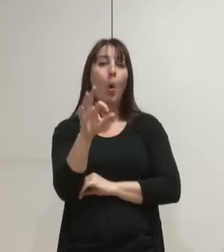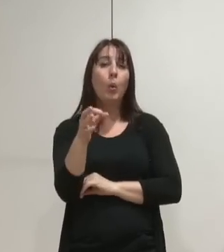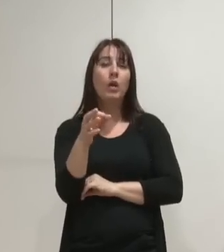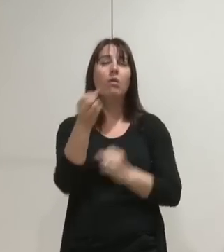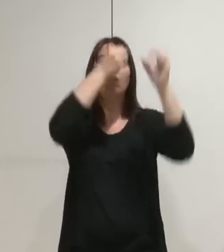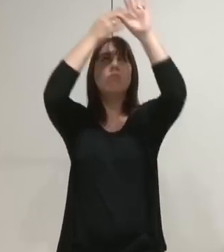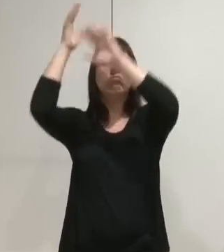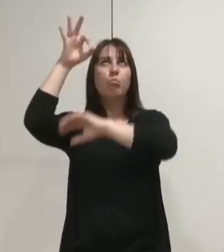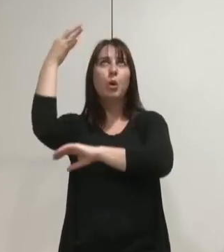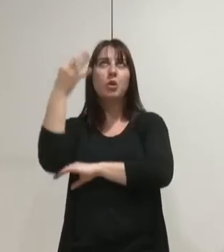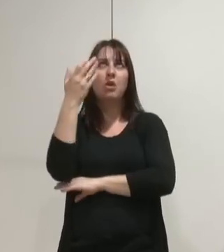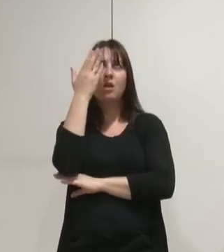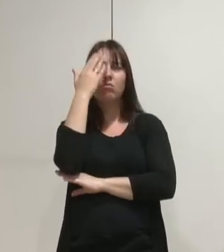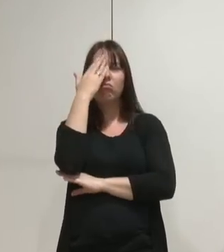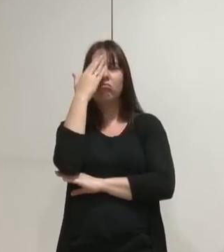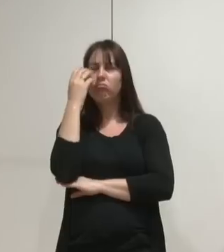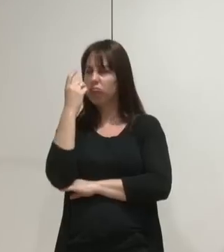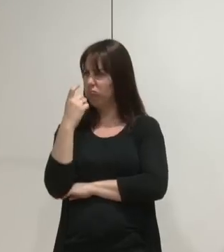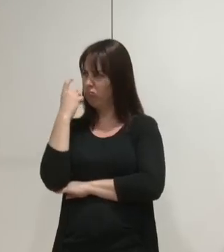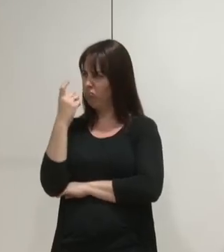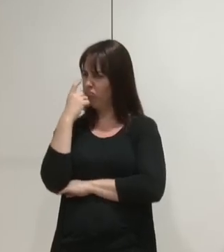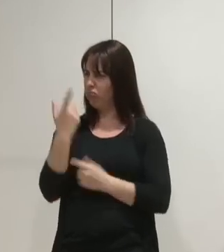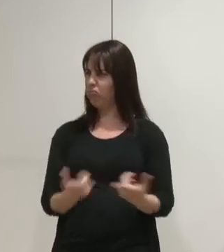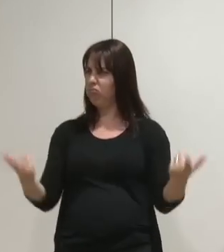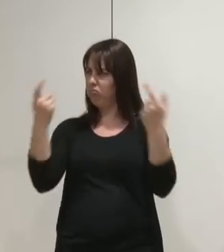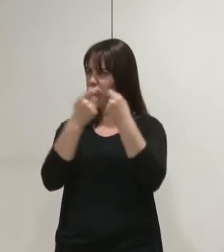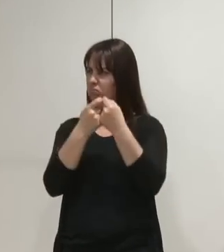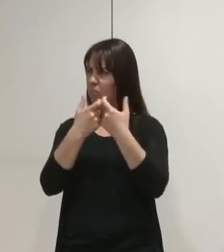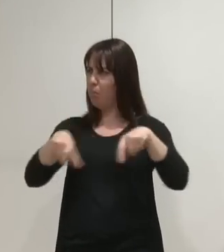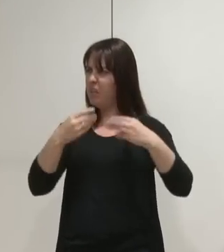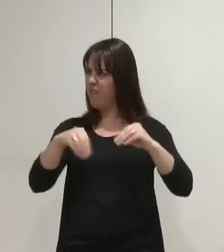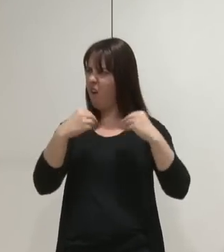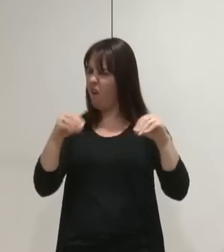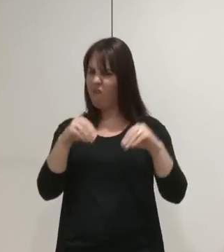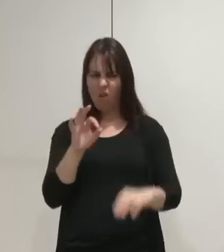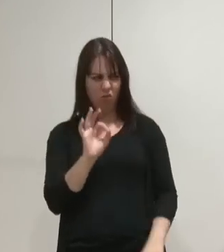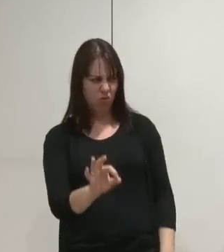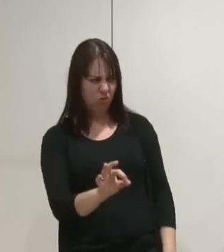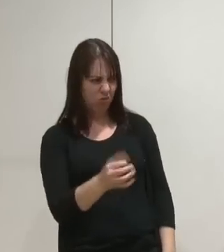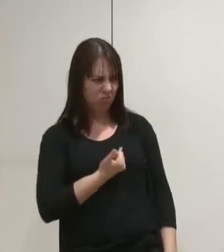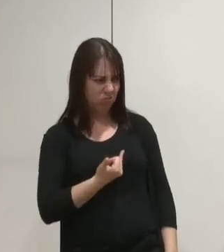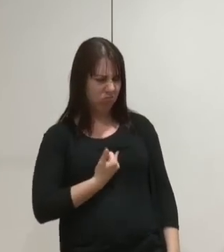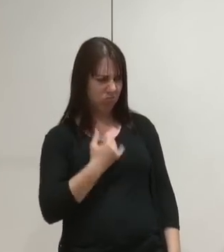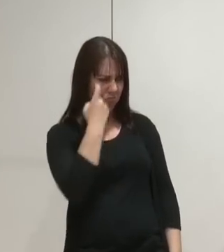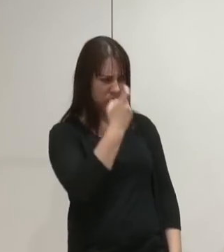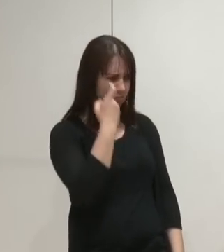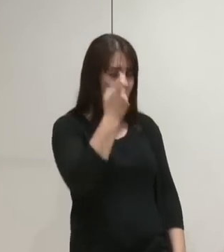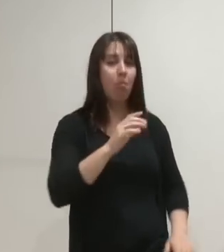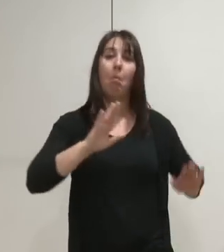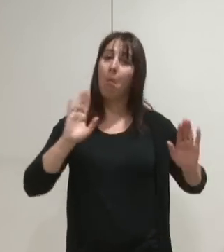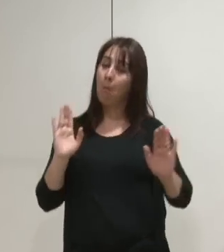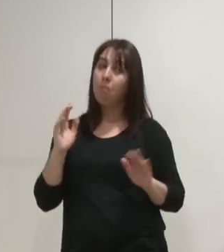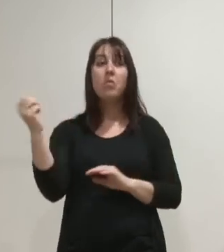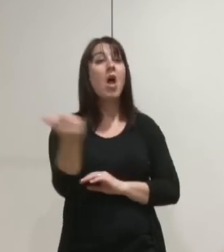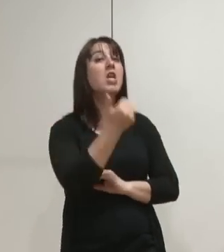pourcentage on a du mal à imaginer que ça représente le nombre d'entrées que vous avez cité mais bon chacun se